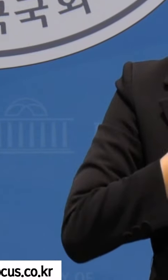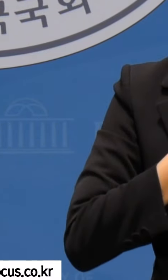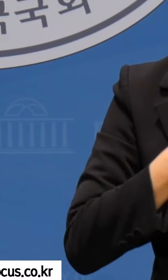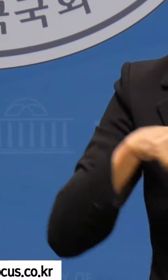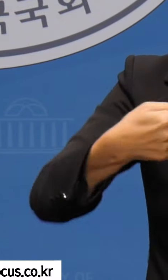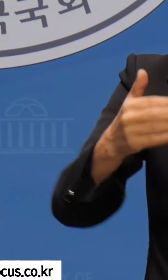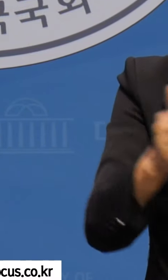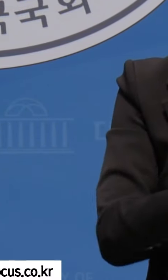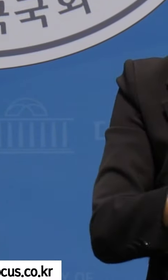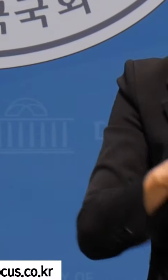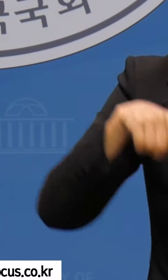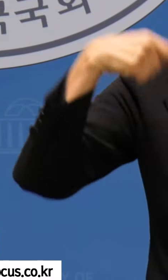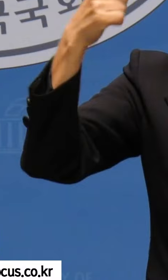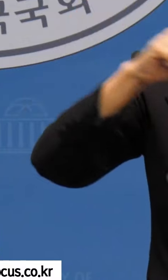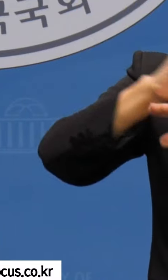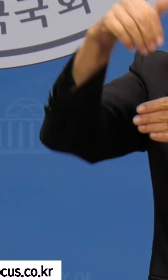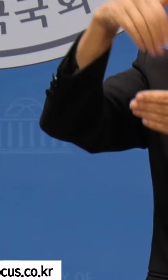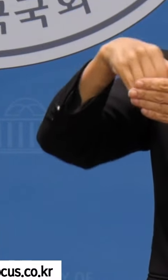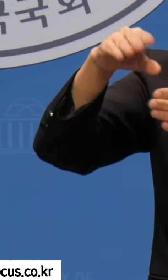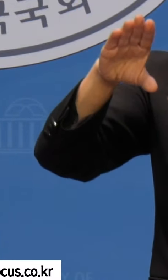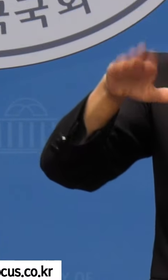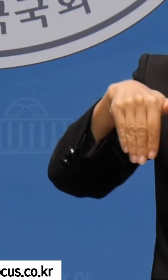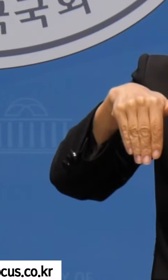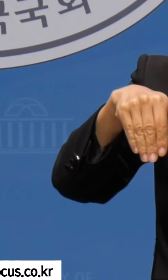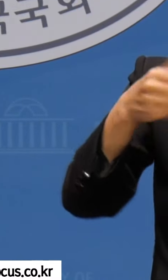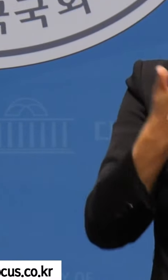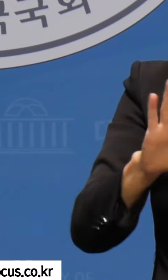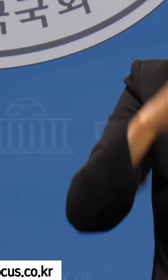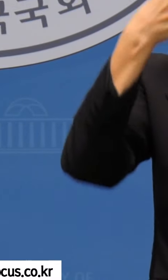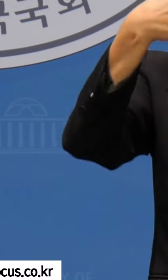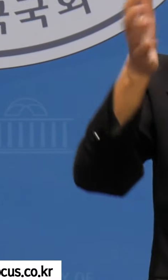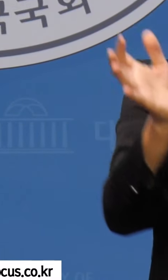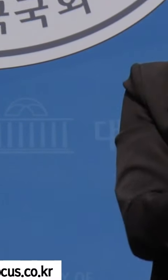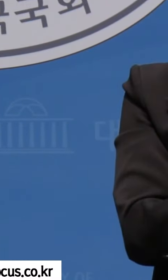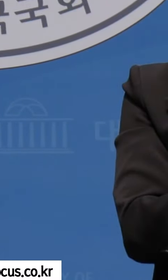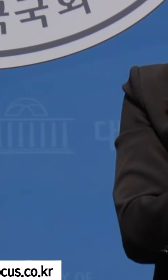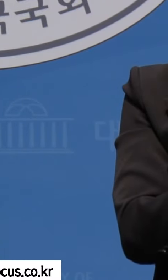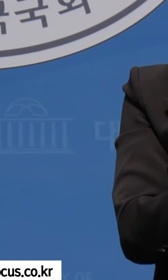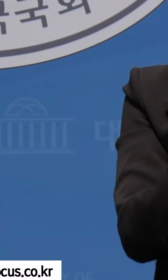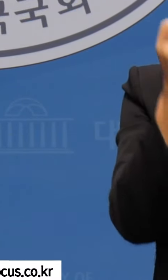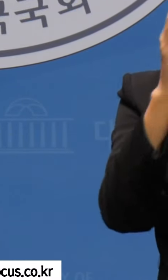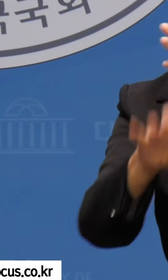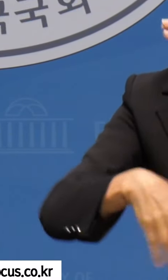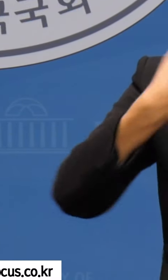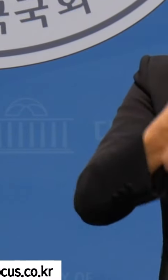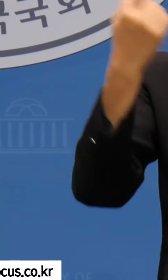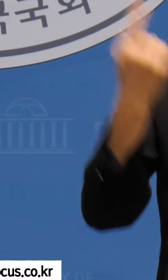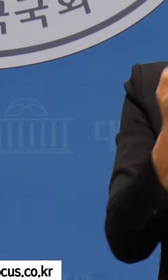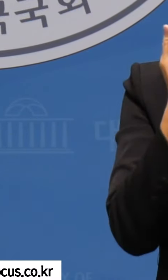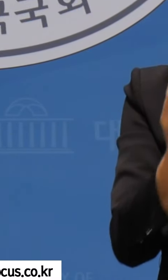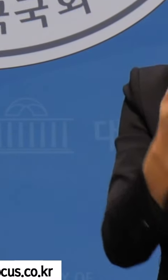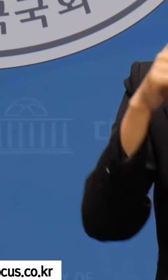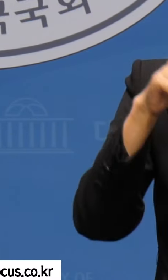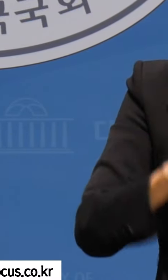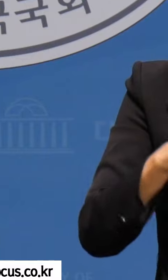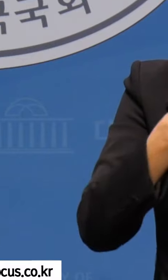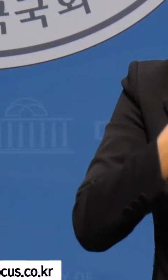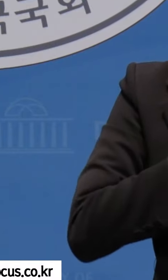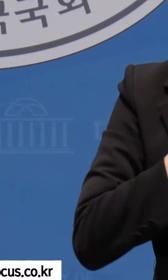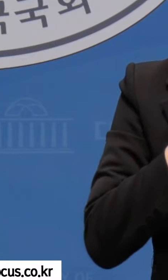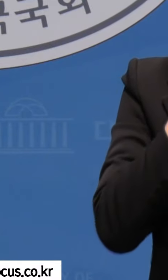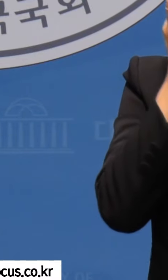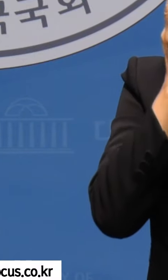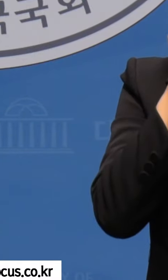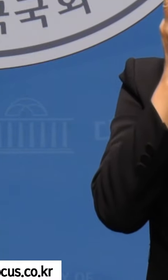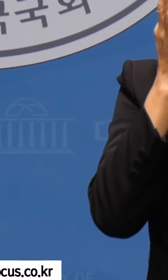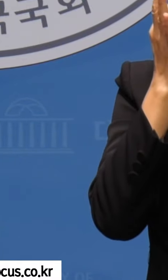지방선거에는 개혁 신당의 오렌지 돌풍이 일어날 수 있도록 제가 가진 모든 능력과 경험을